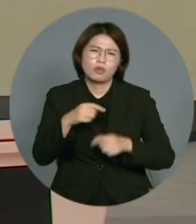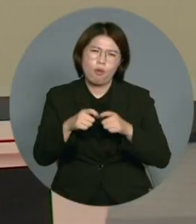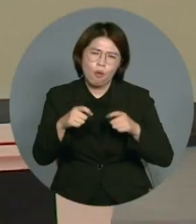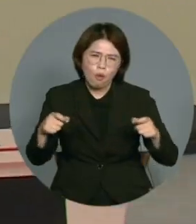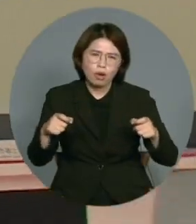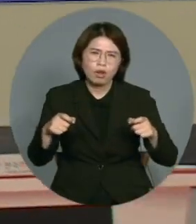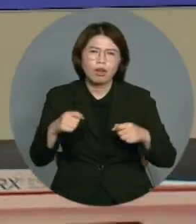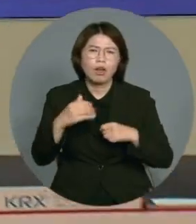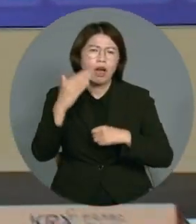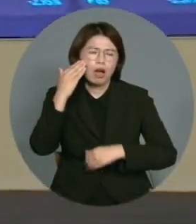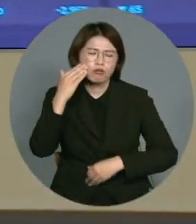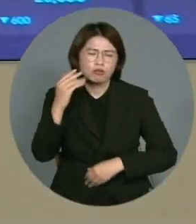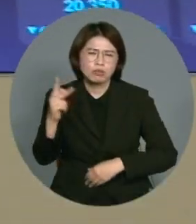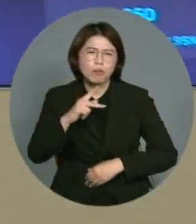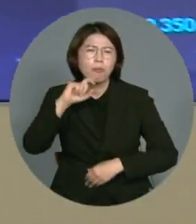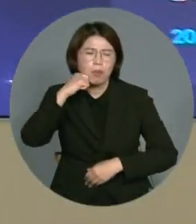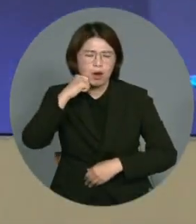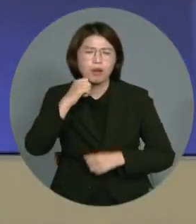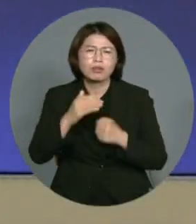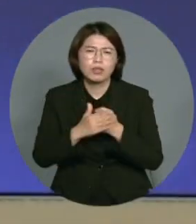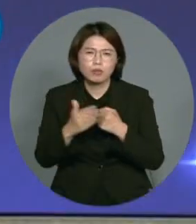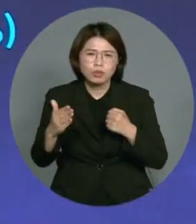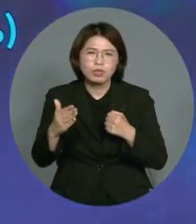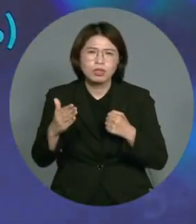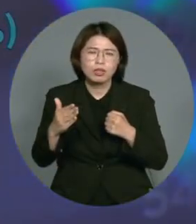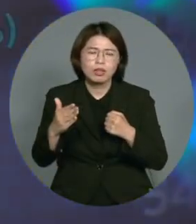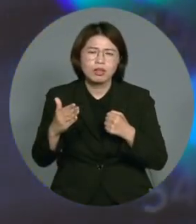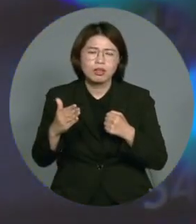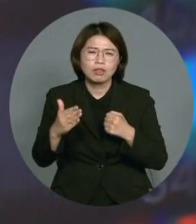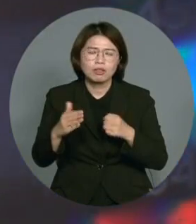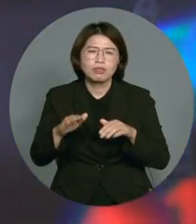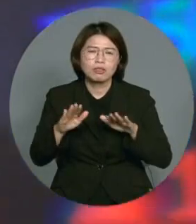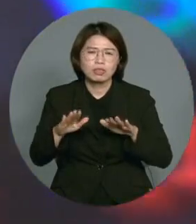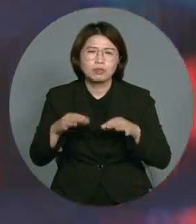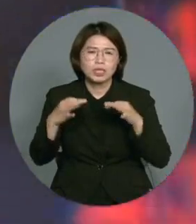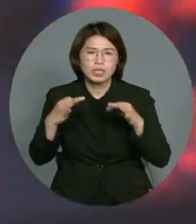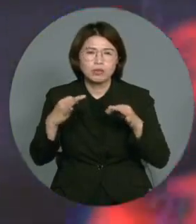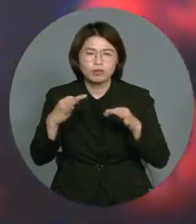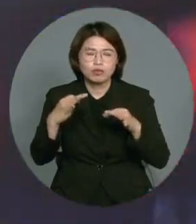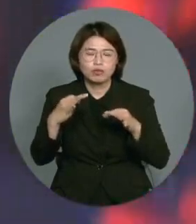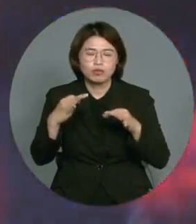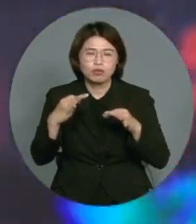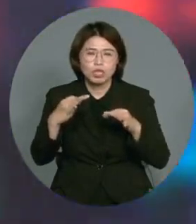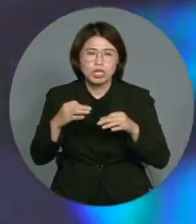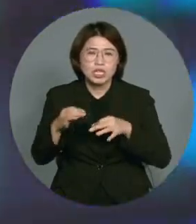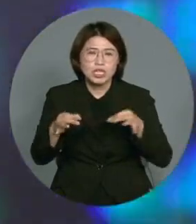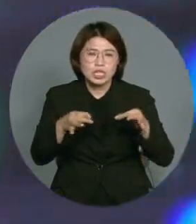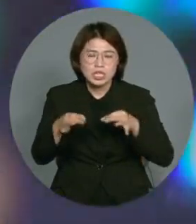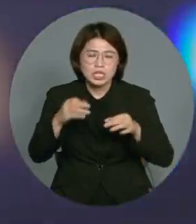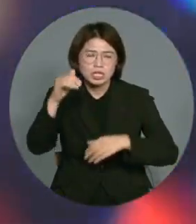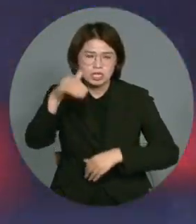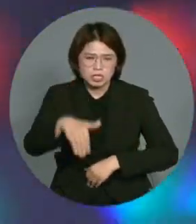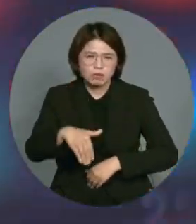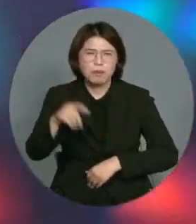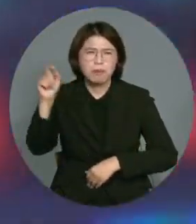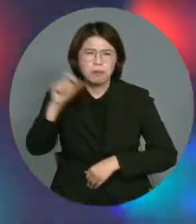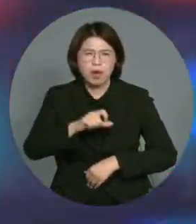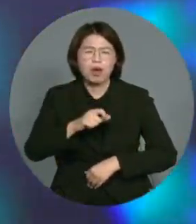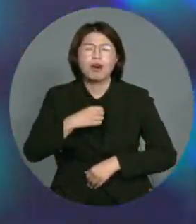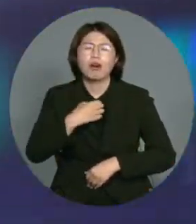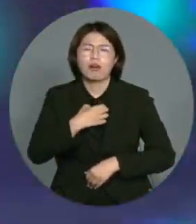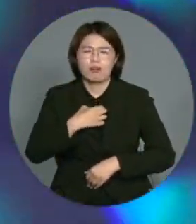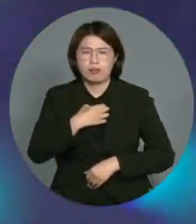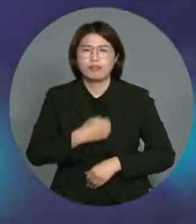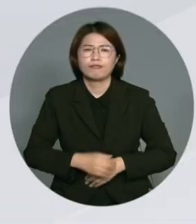경색이 심화되면서 금융당국이 부실 정리 압박 수위를 높일 가능성도 있어 시장 침체가 가속화될 것으로